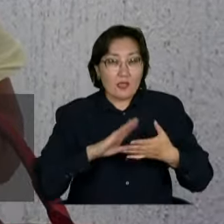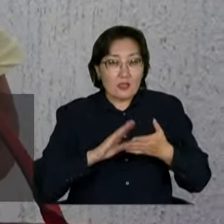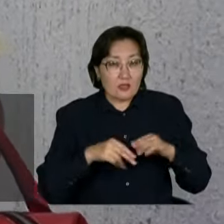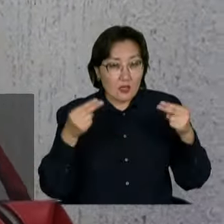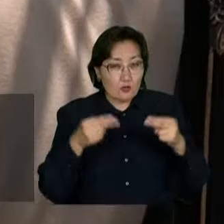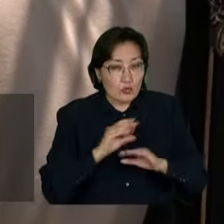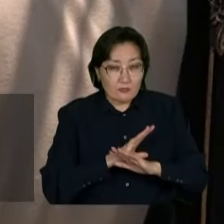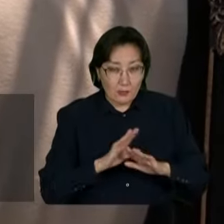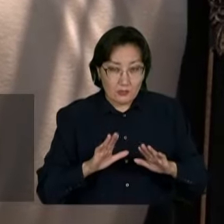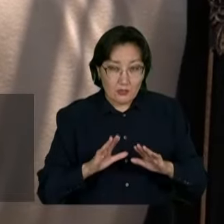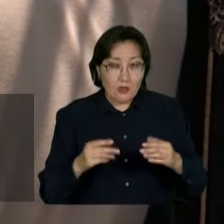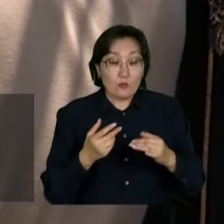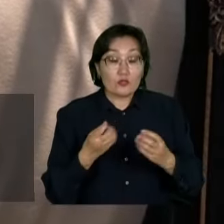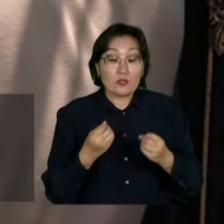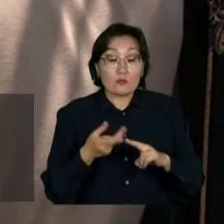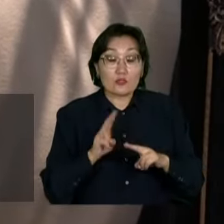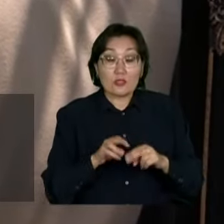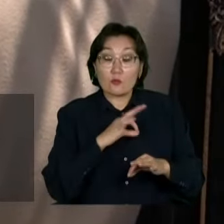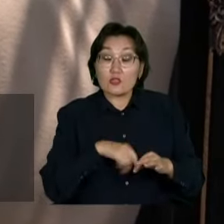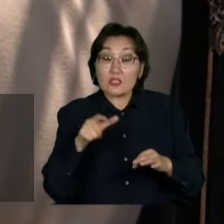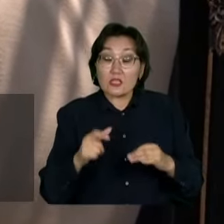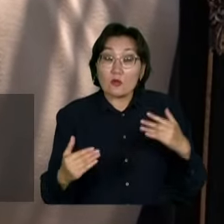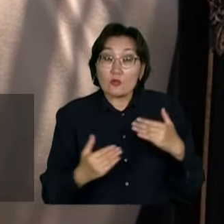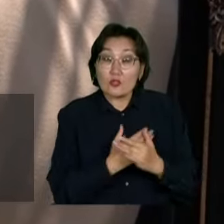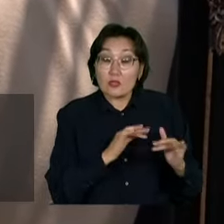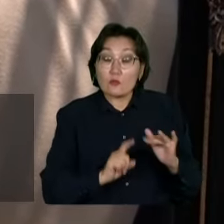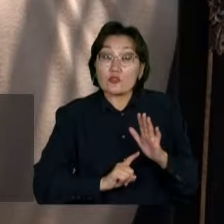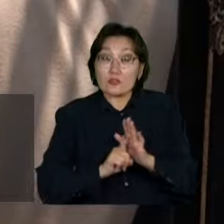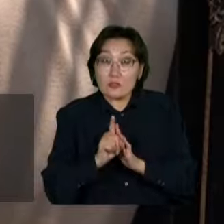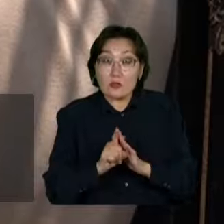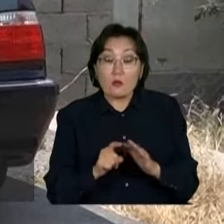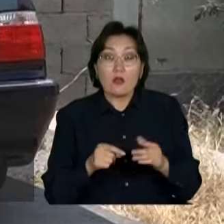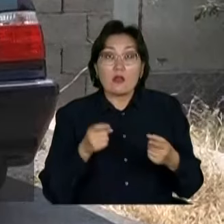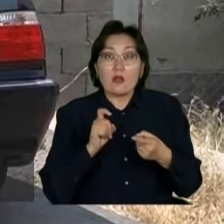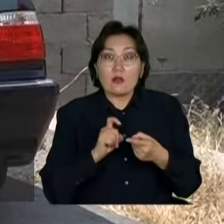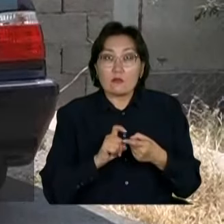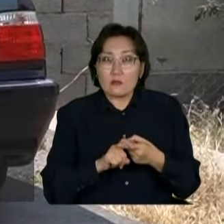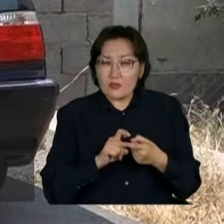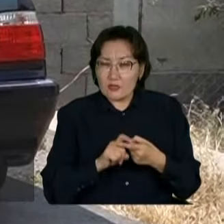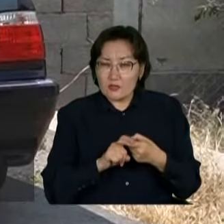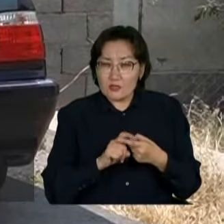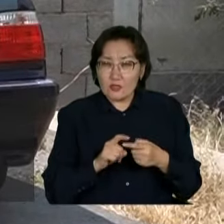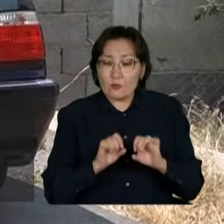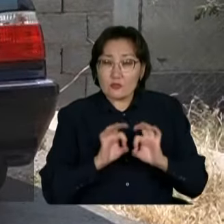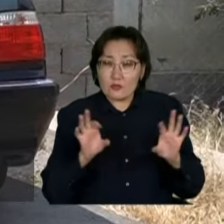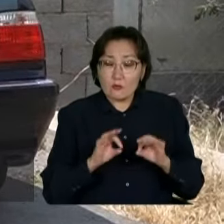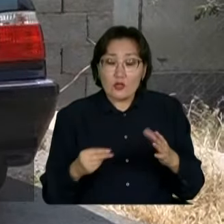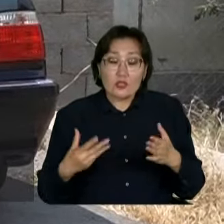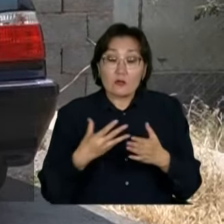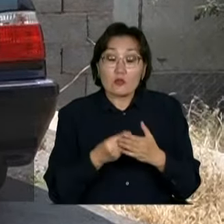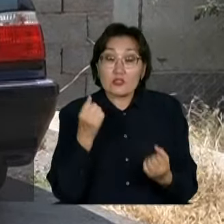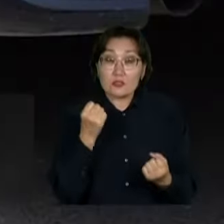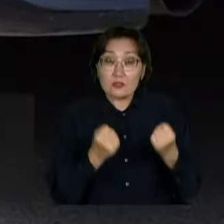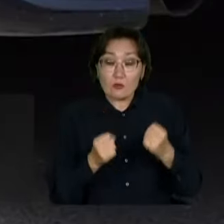шарт жасаспапты. Онысын тұтынушыларға жаңадан іс бастағанмен байланысы деп түсіндірген. Ал ақшасы төленген